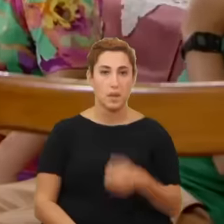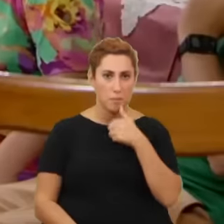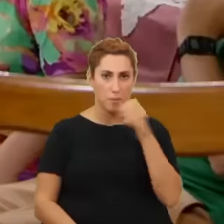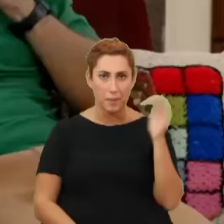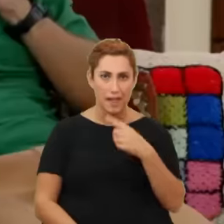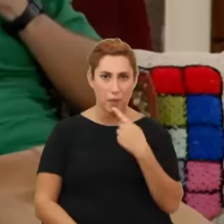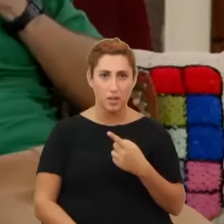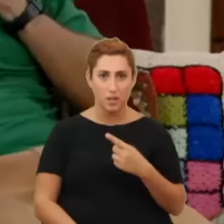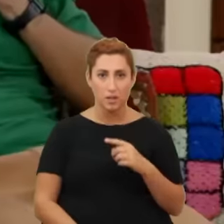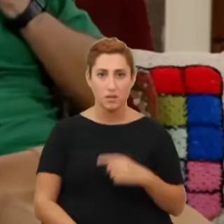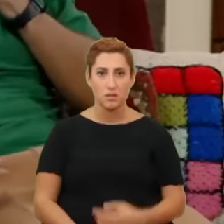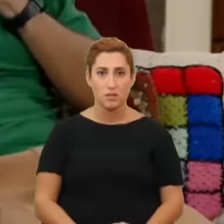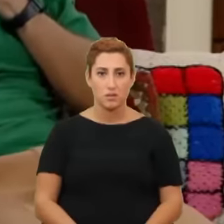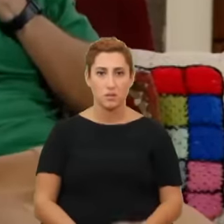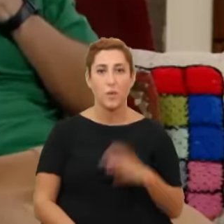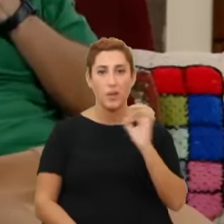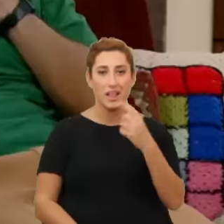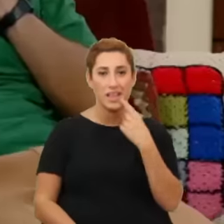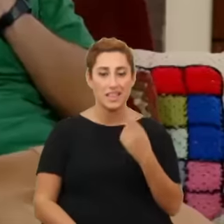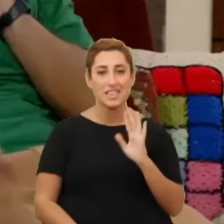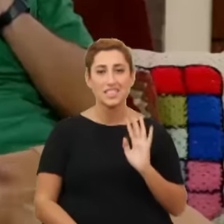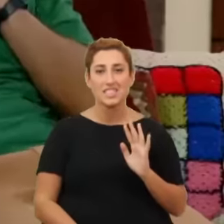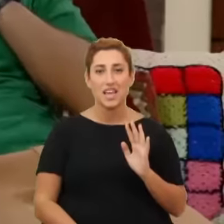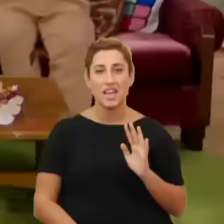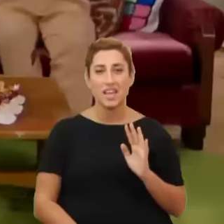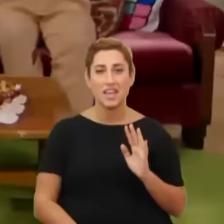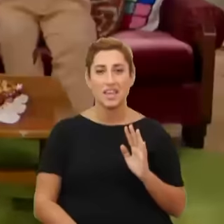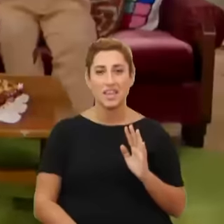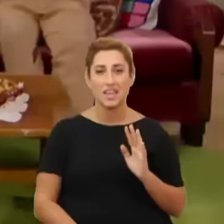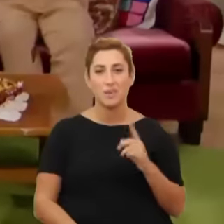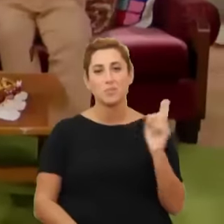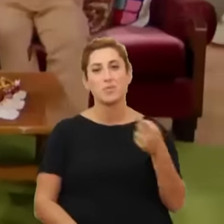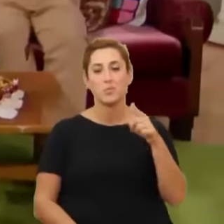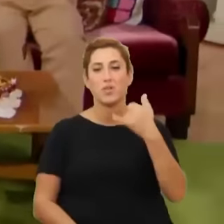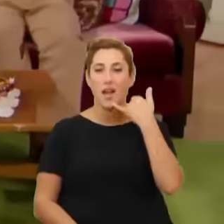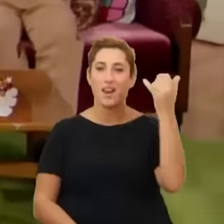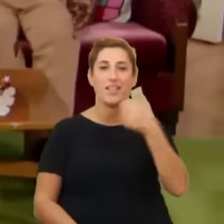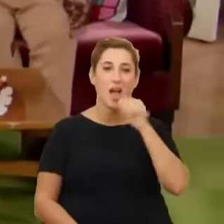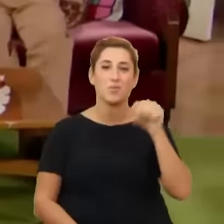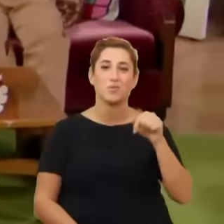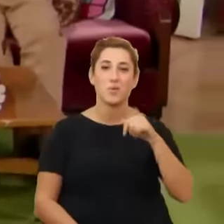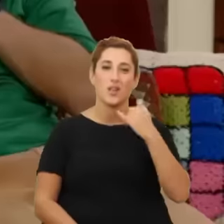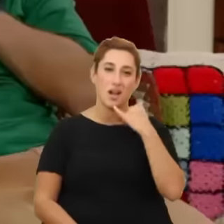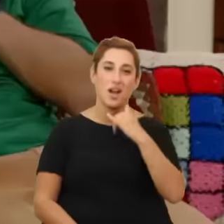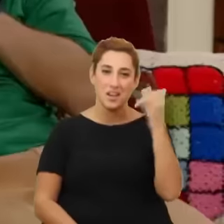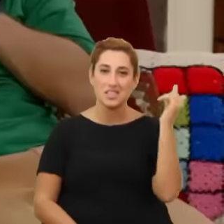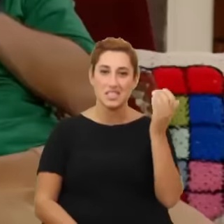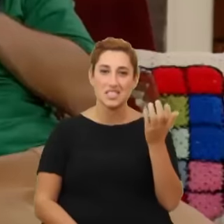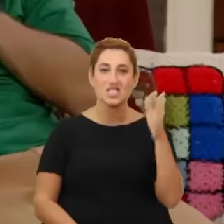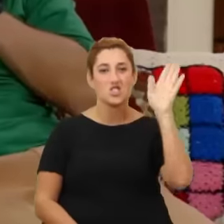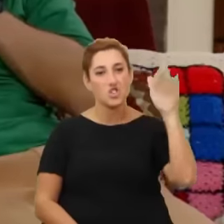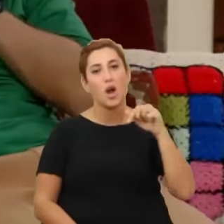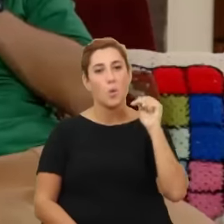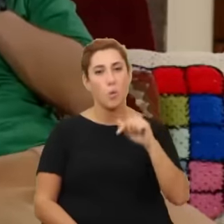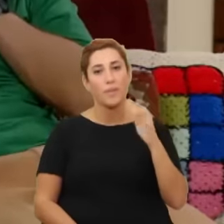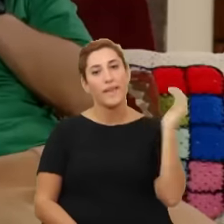babam mı geliyor dedi? Öyle dedi, şey... Aradı bugün abime, Gazanfer abim işte. Çağırdı